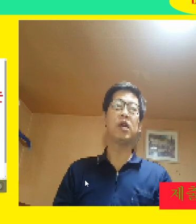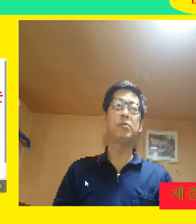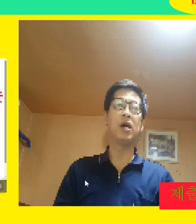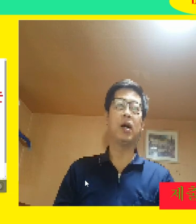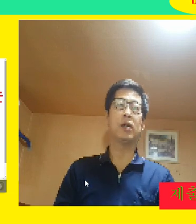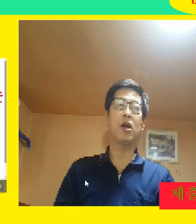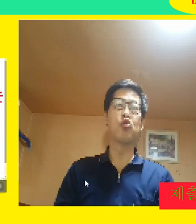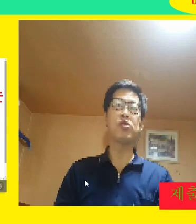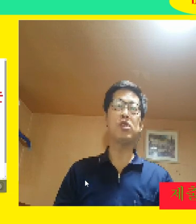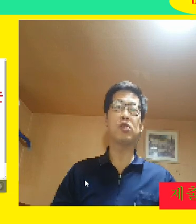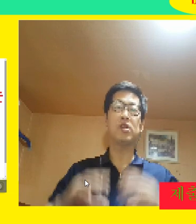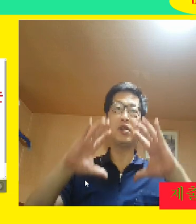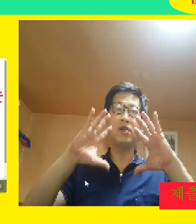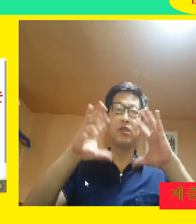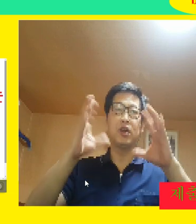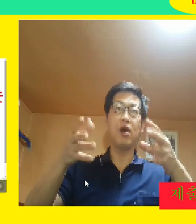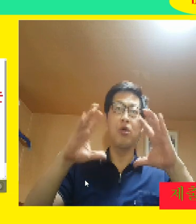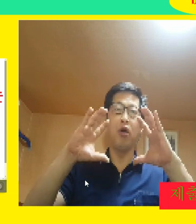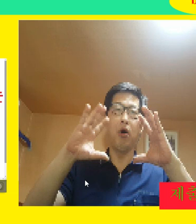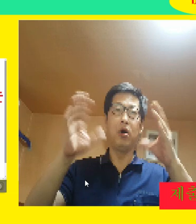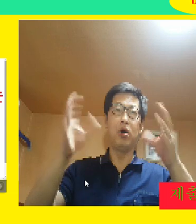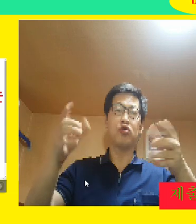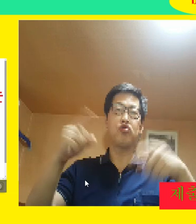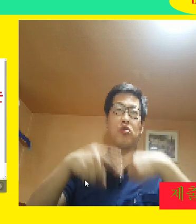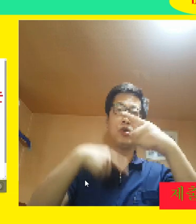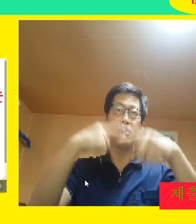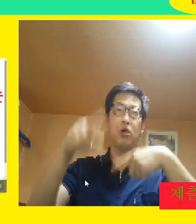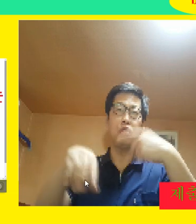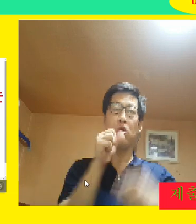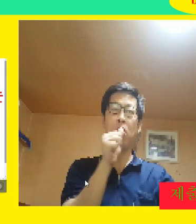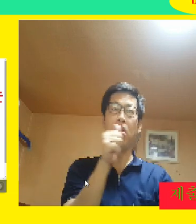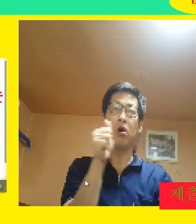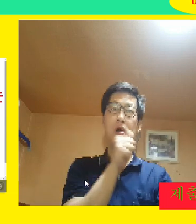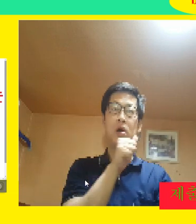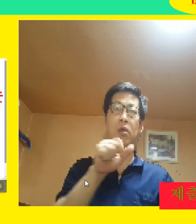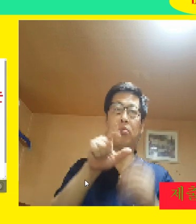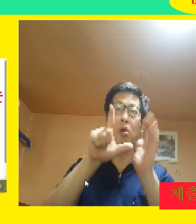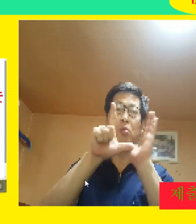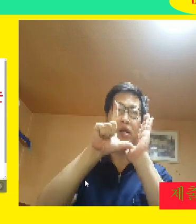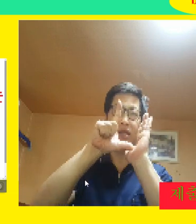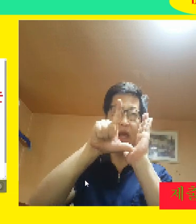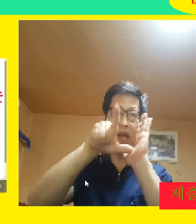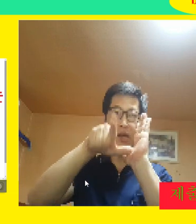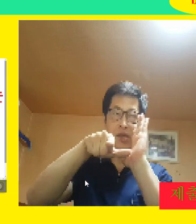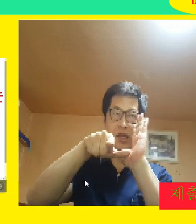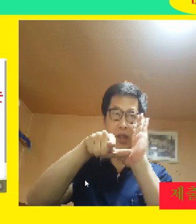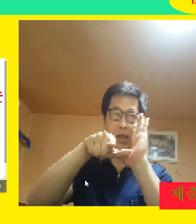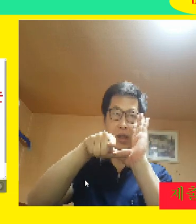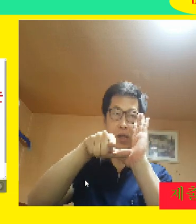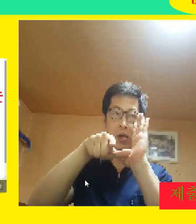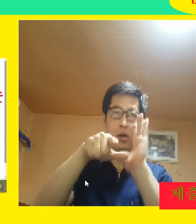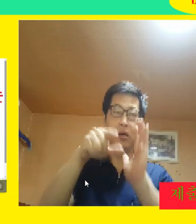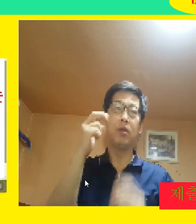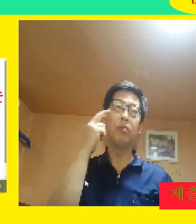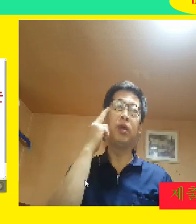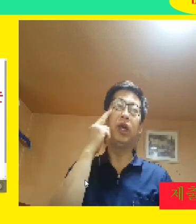이렇게 합니다. 국제적인 할 때는 이렇게 하고요. 수호는 이거 통역 뭐뭐 할 때 시